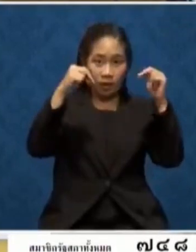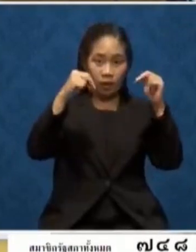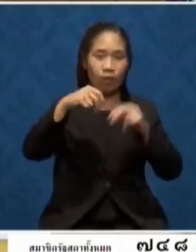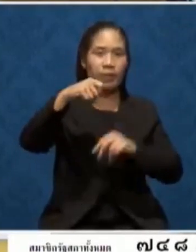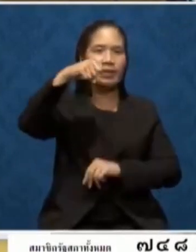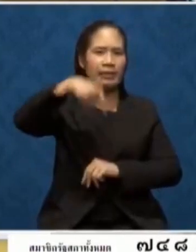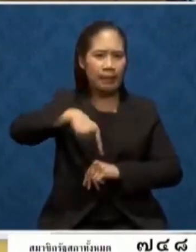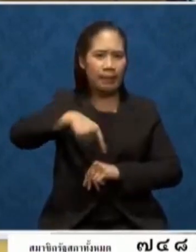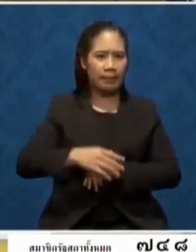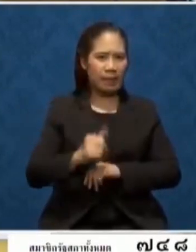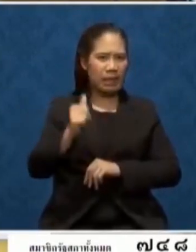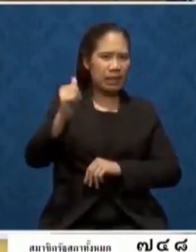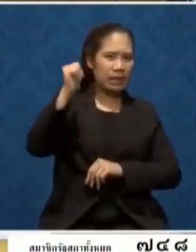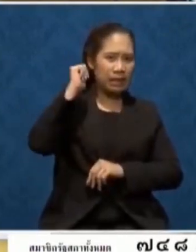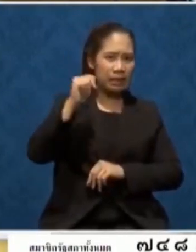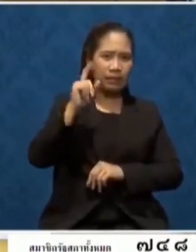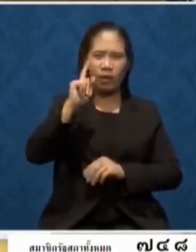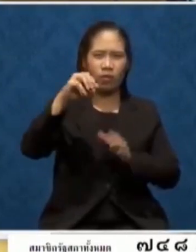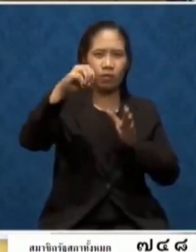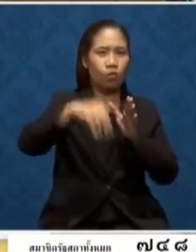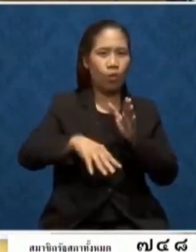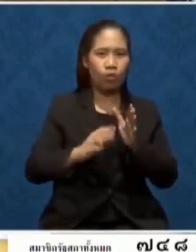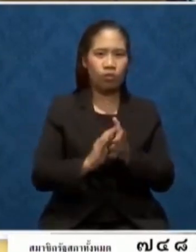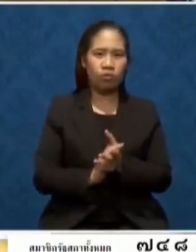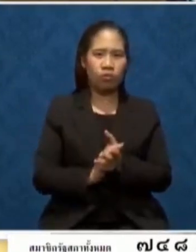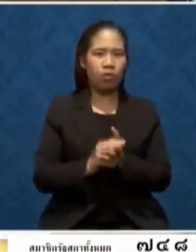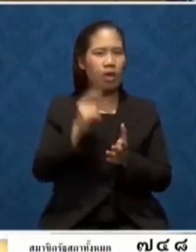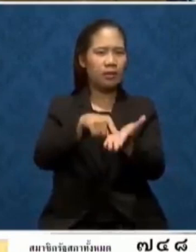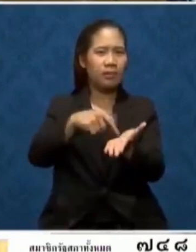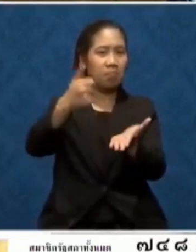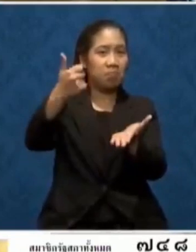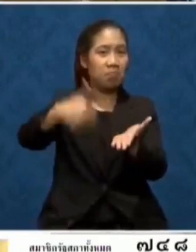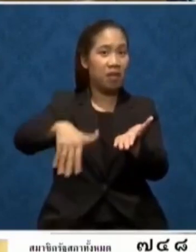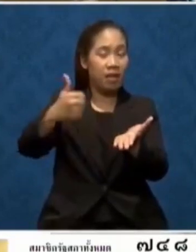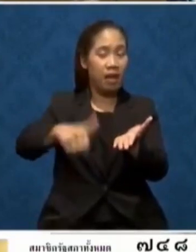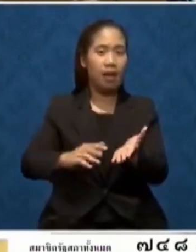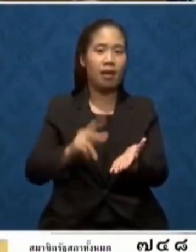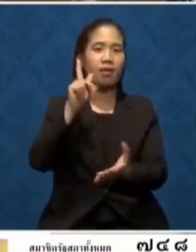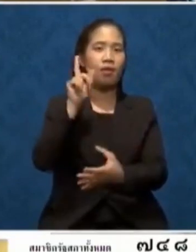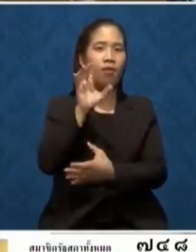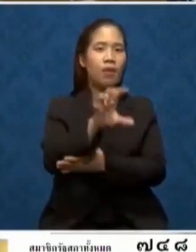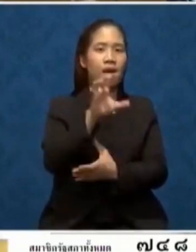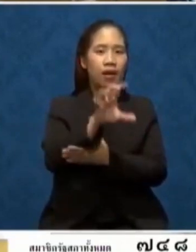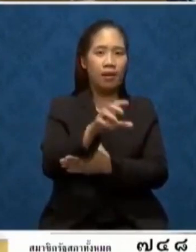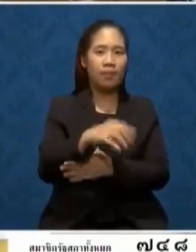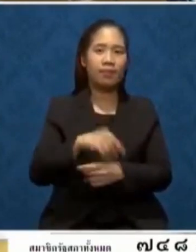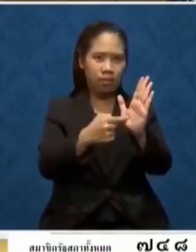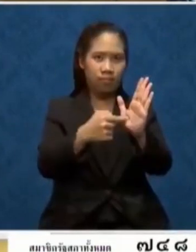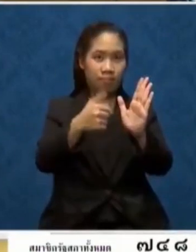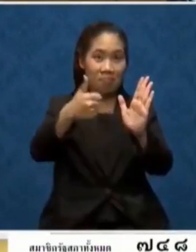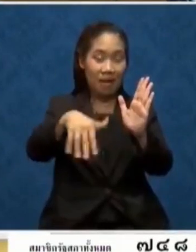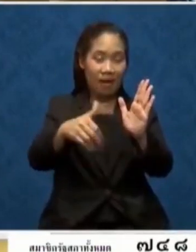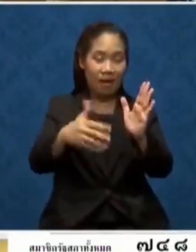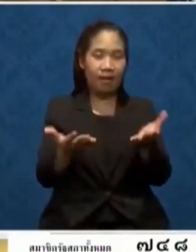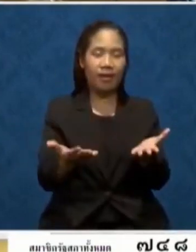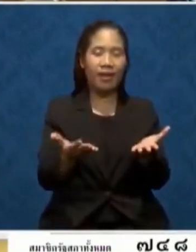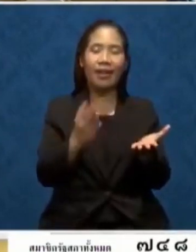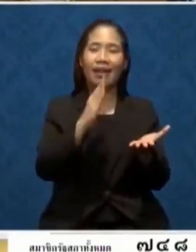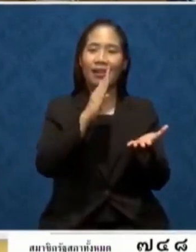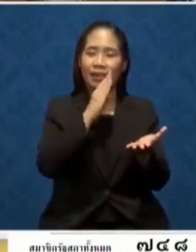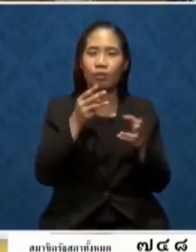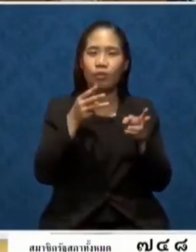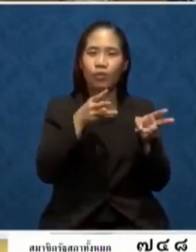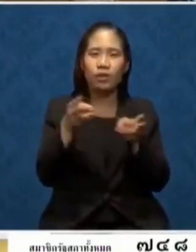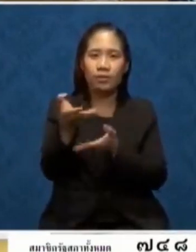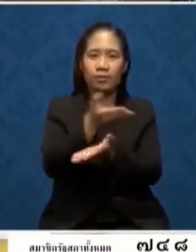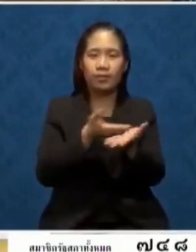ดังนั้นจึงต้องตกไปไม่สามารถเสนอได้ตามข้อบังคับที่41แต่การพิจารณ